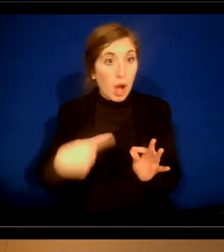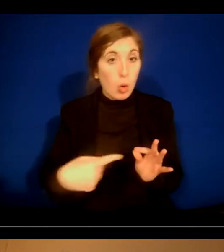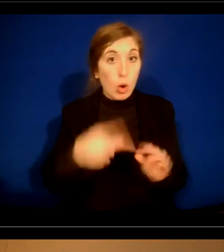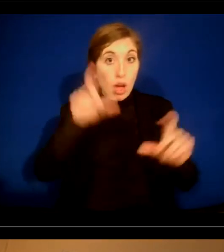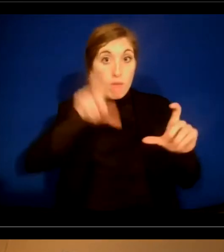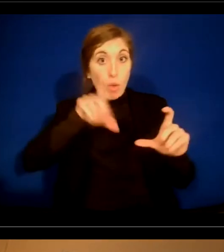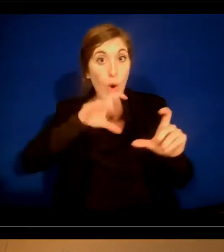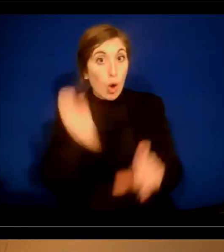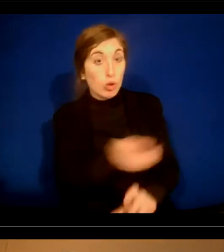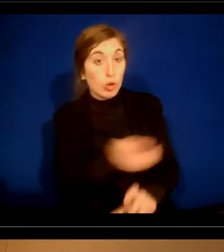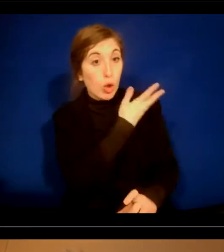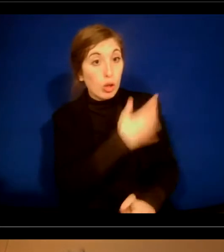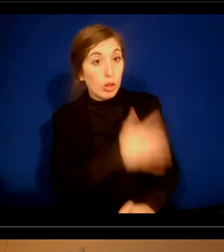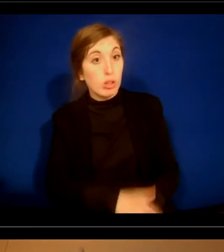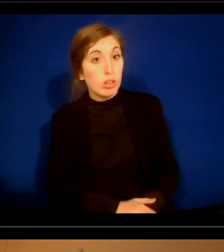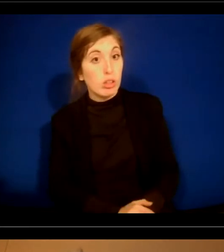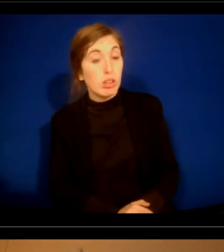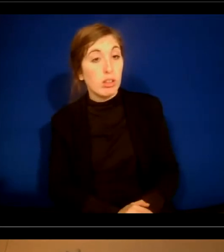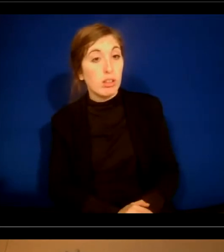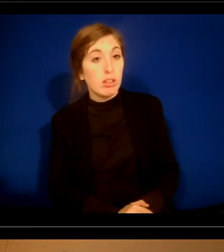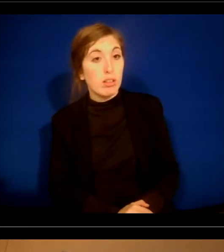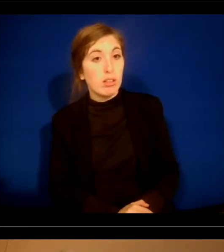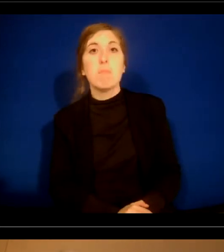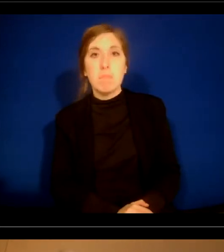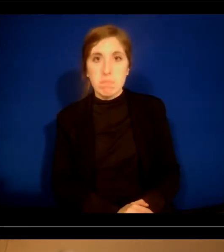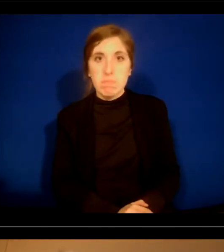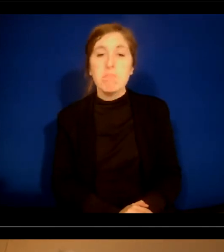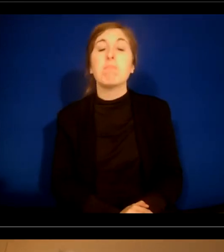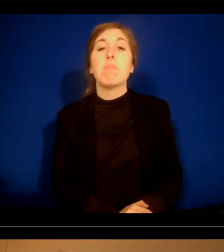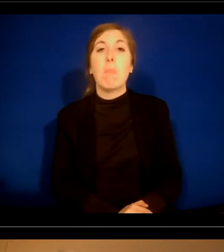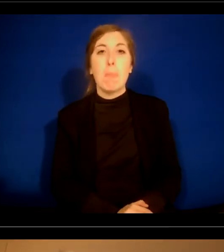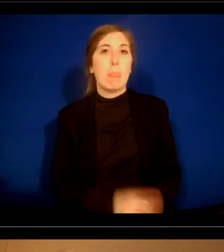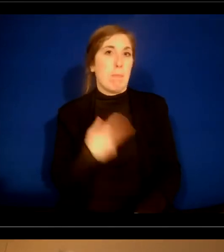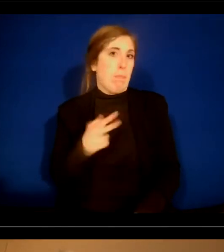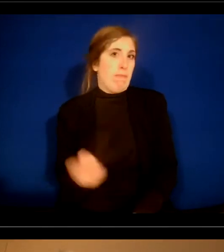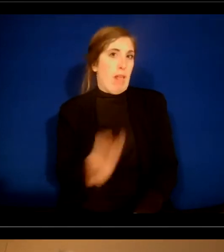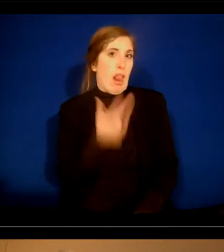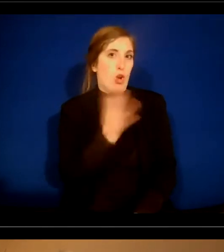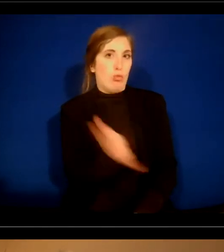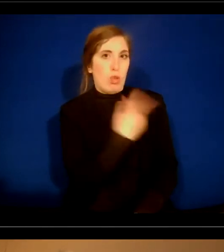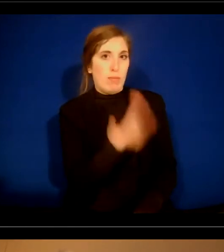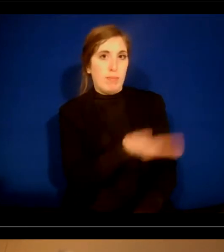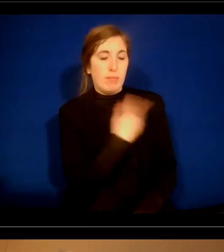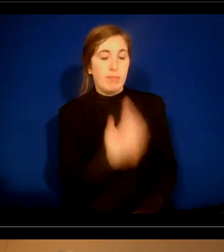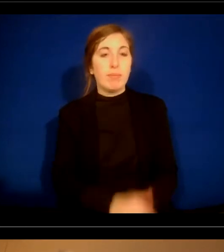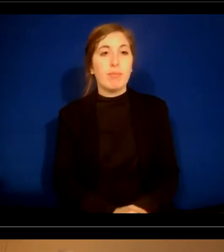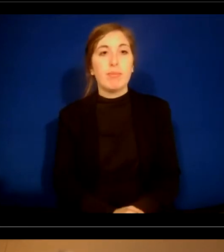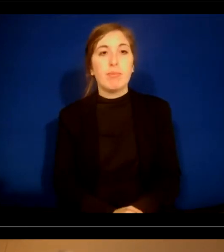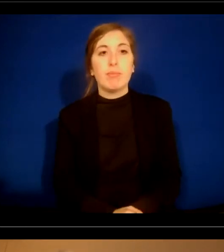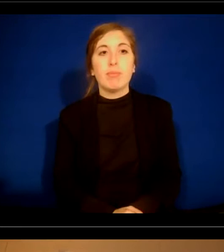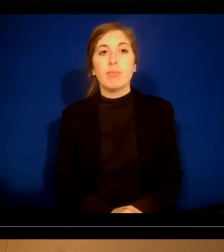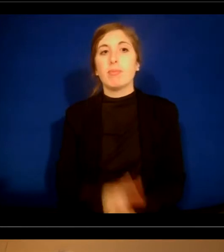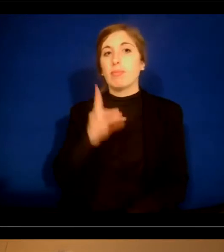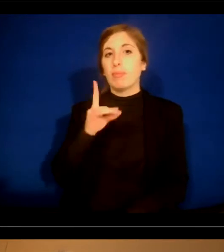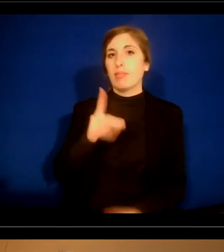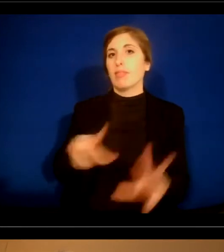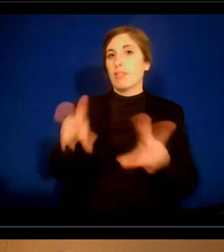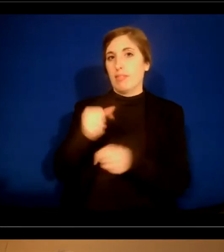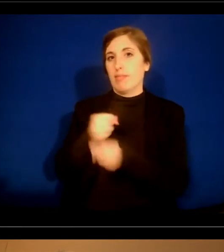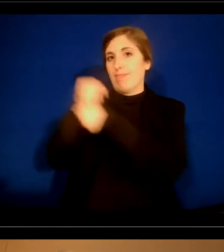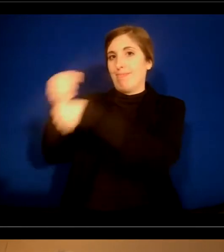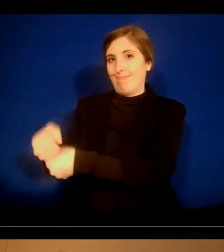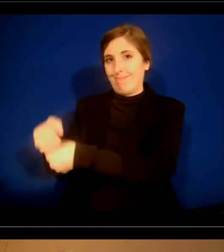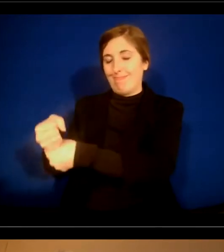mio intervento. Ok, molto, molto velocemente. Certo, vai, ti restituisco